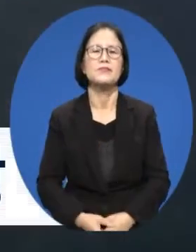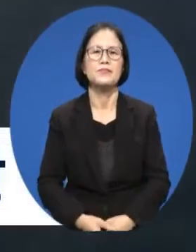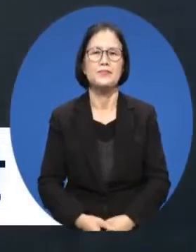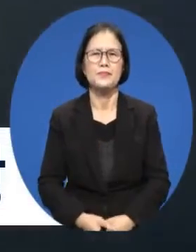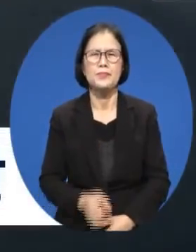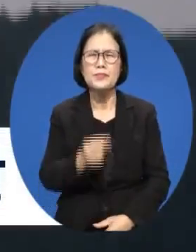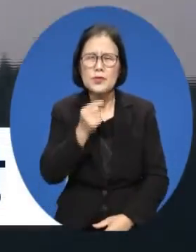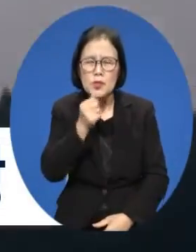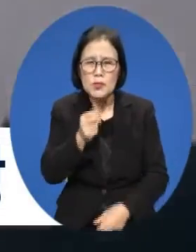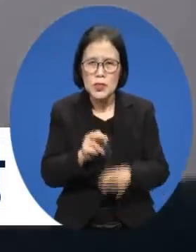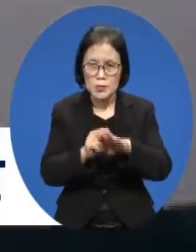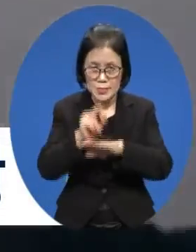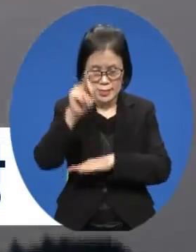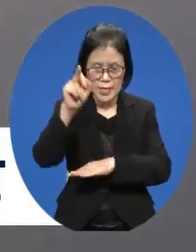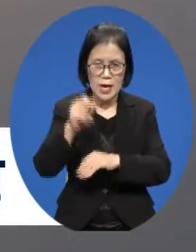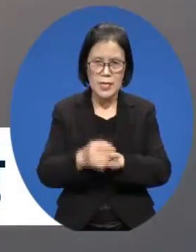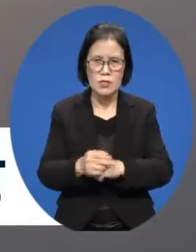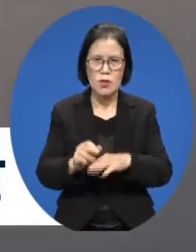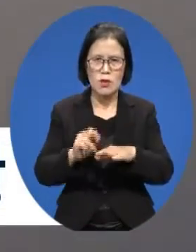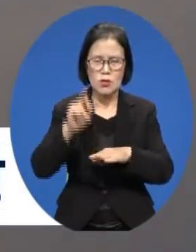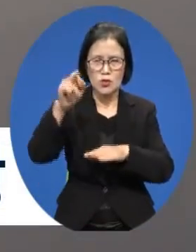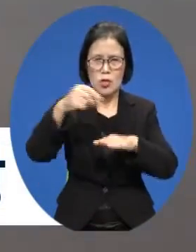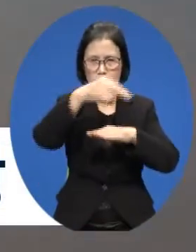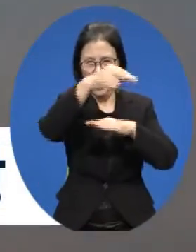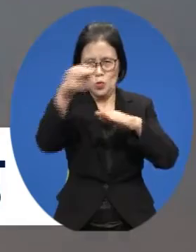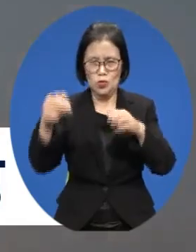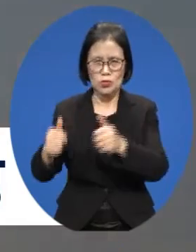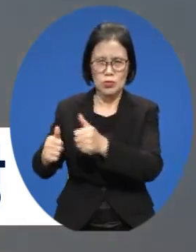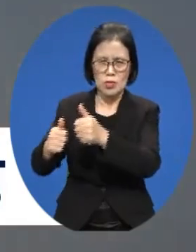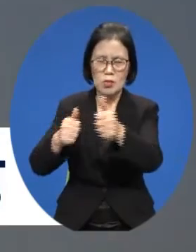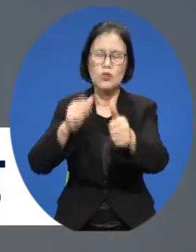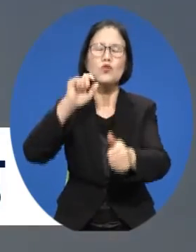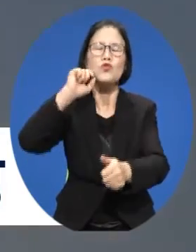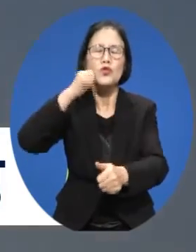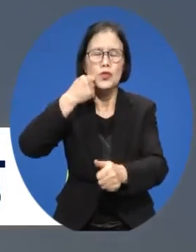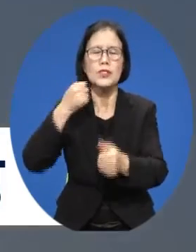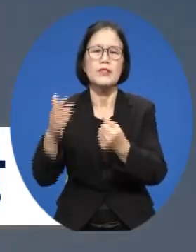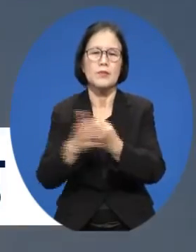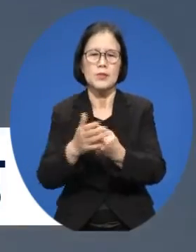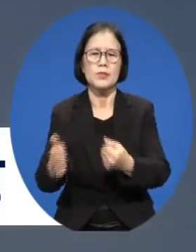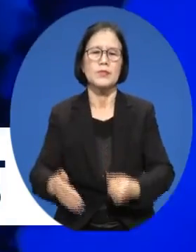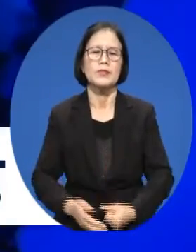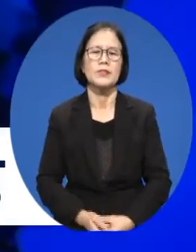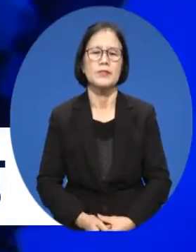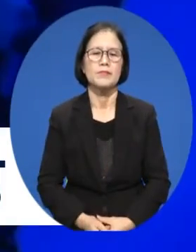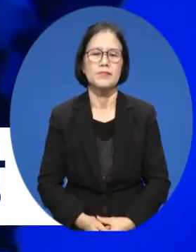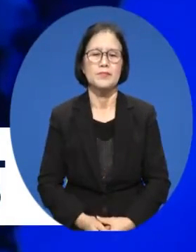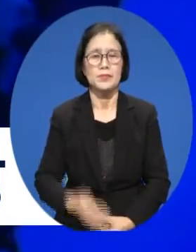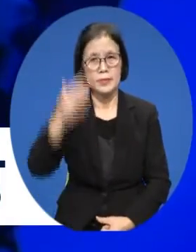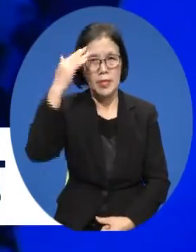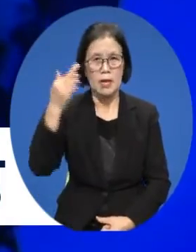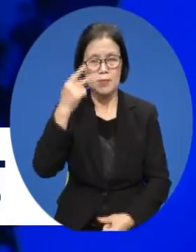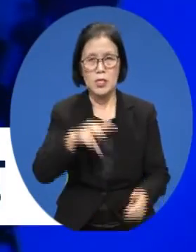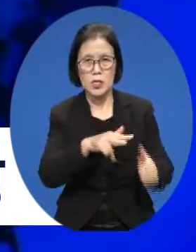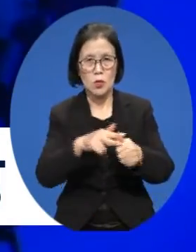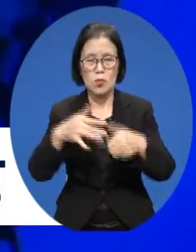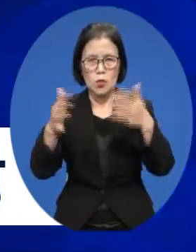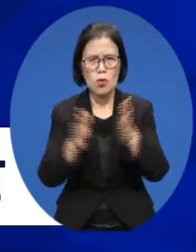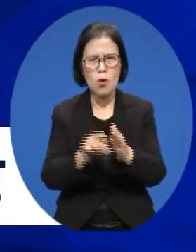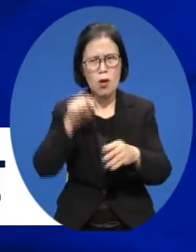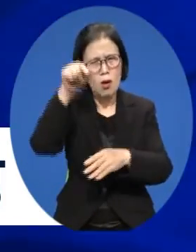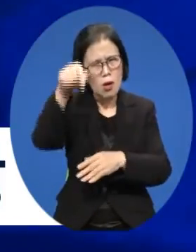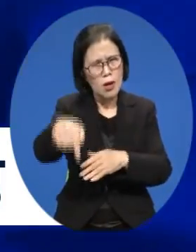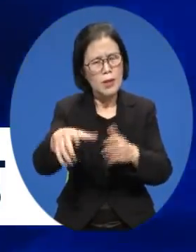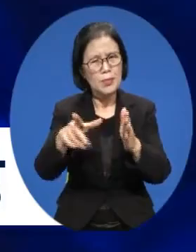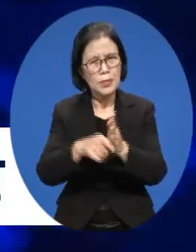극초음속 이 4일의 경우 활공 책 외도 등을 따라잡기가 매우 어렵기 때문입니다 한미 정보당국 또 낙하 단계에서